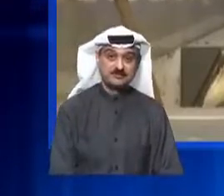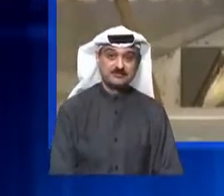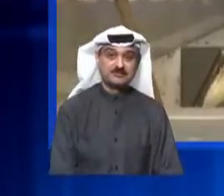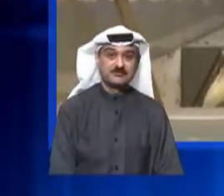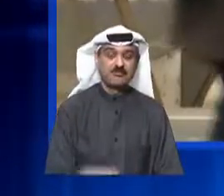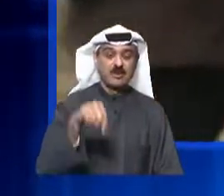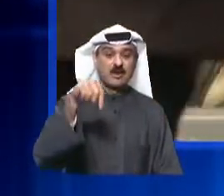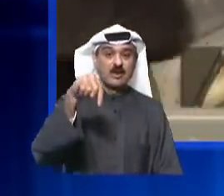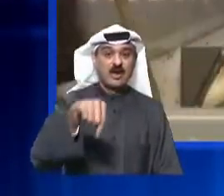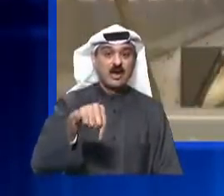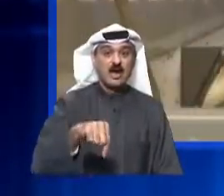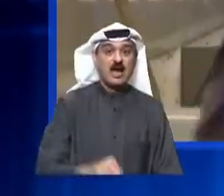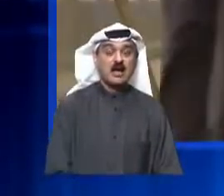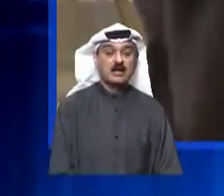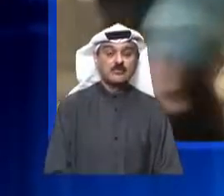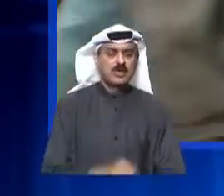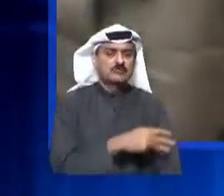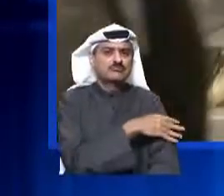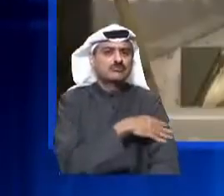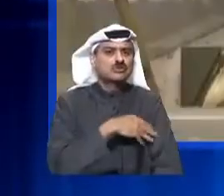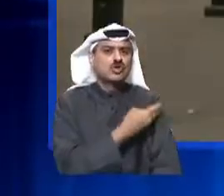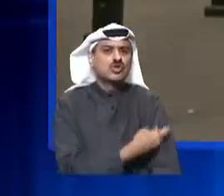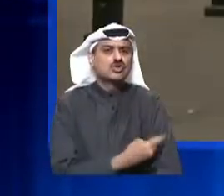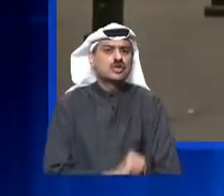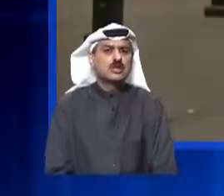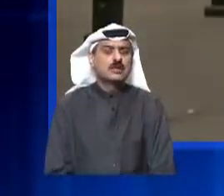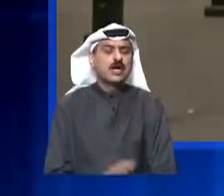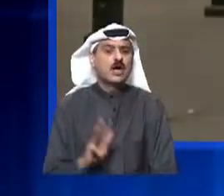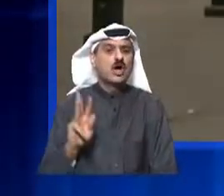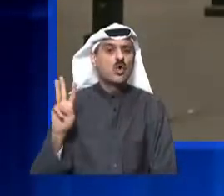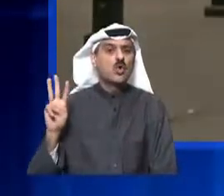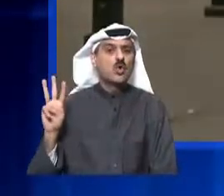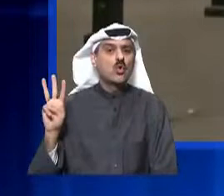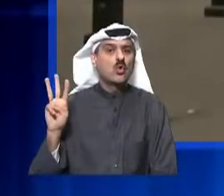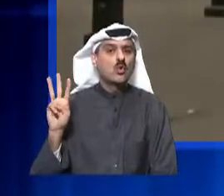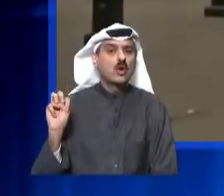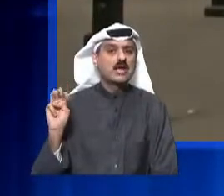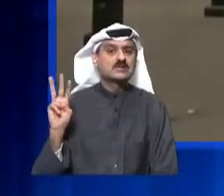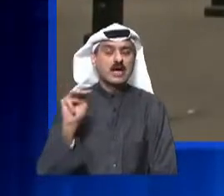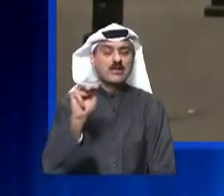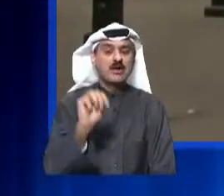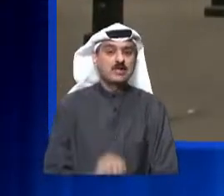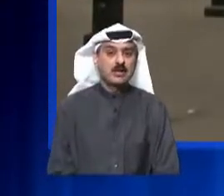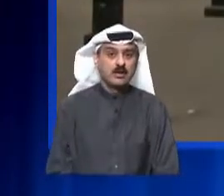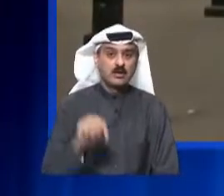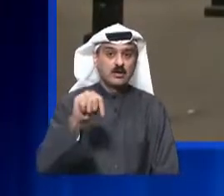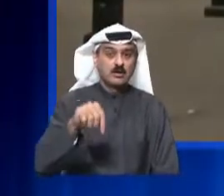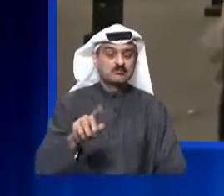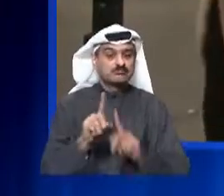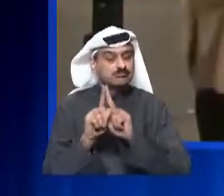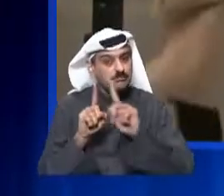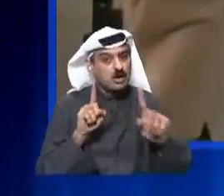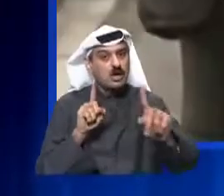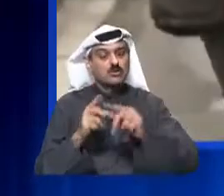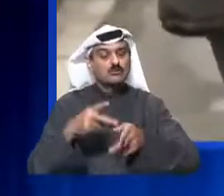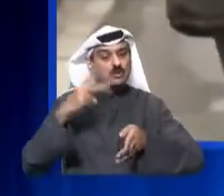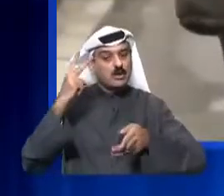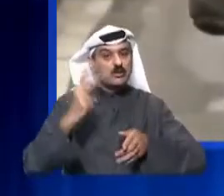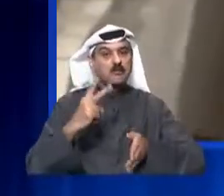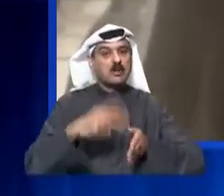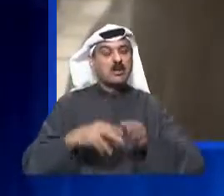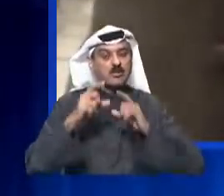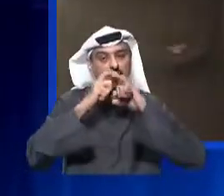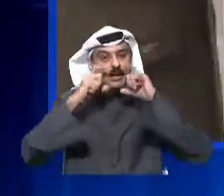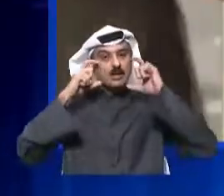بالنسبة لاسكتلندا وويلز، أعلنوا عن إجراءات صارمة وفرض قواعد التباعد المكاني من جديد،